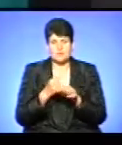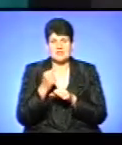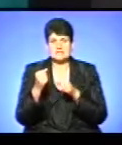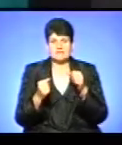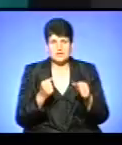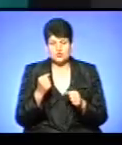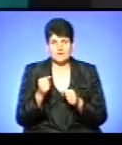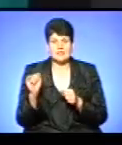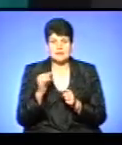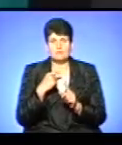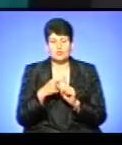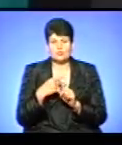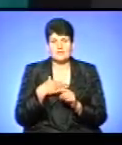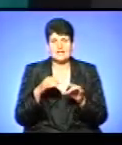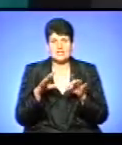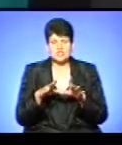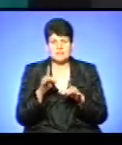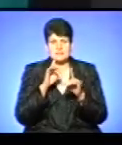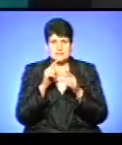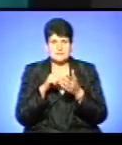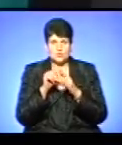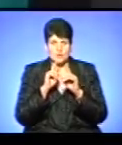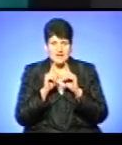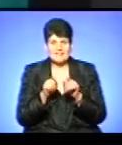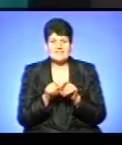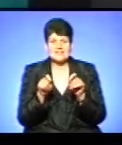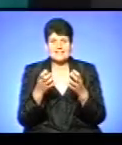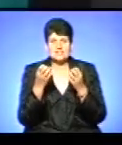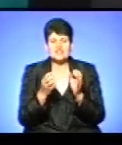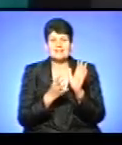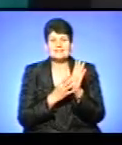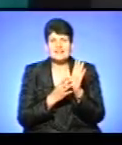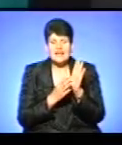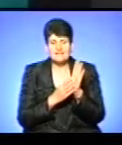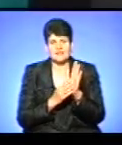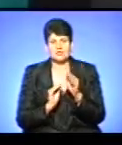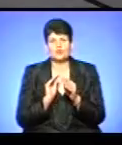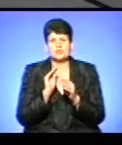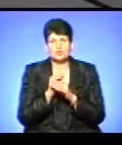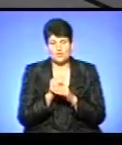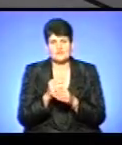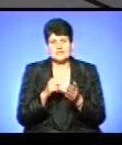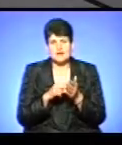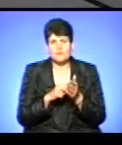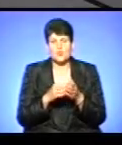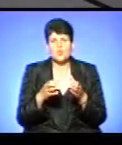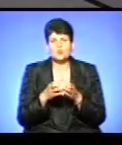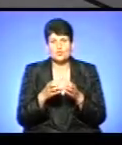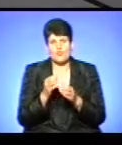І плюс ми рішенням сесії міської ради відкрили ще 9 додаткових ставок гурткової роботи.